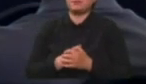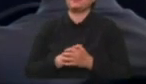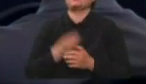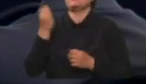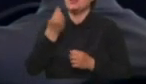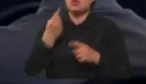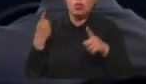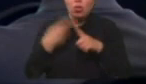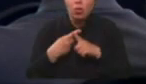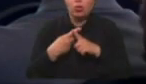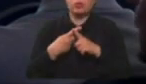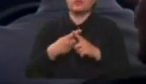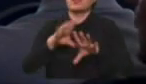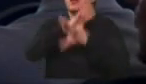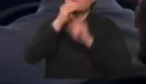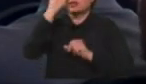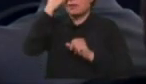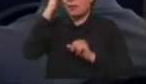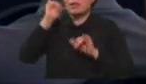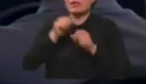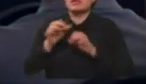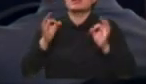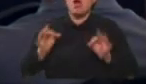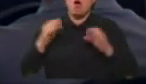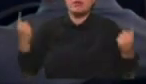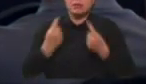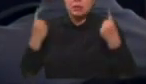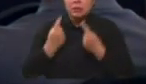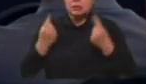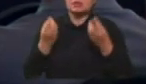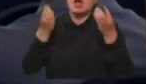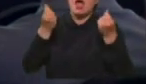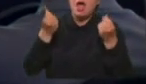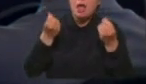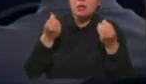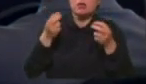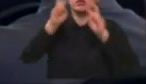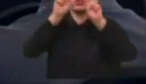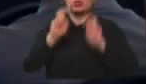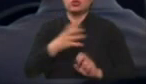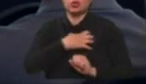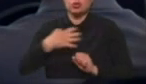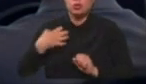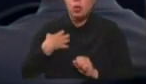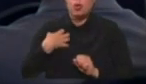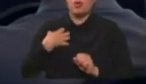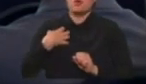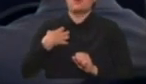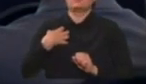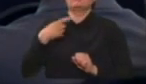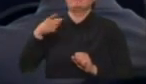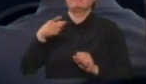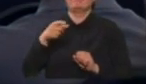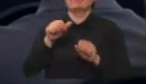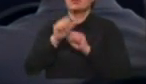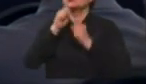Oprócz tego wszyscy wiemy, jaka jest obecnie sytuacja ekonomiczna, kryzys gospodarczy, który